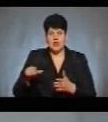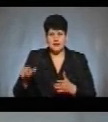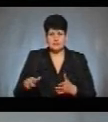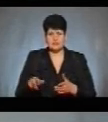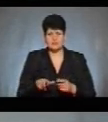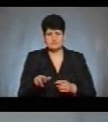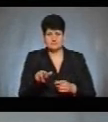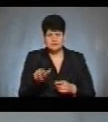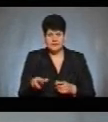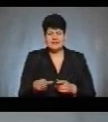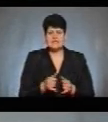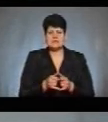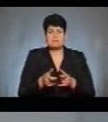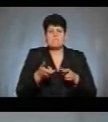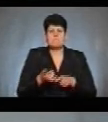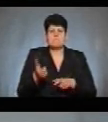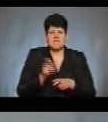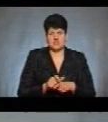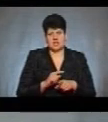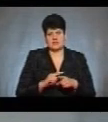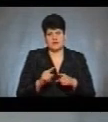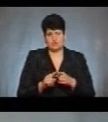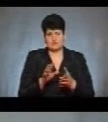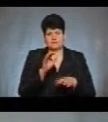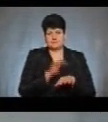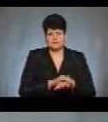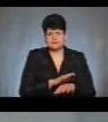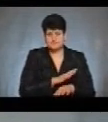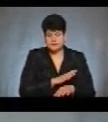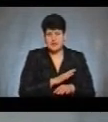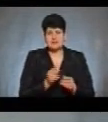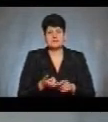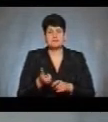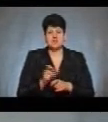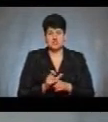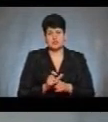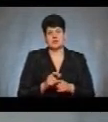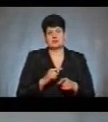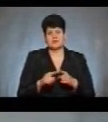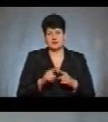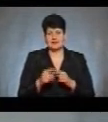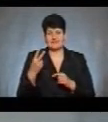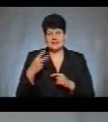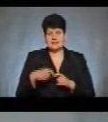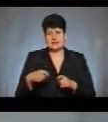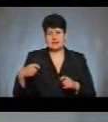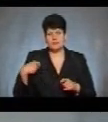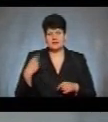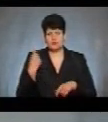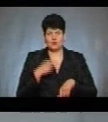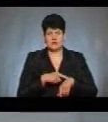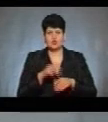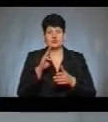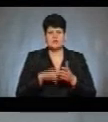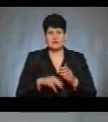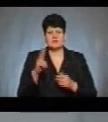перевищення швидкості, яке зафіксували ці пристрої. Зазначу, за перевищення обмежень швидкості руху більше як на 20 км за годину штраф